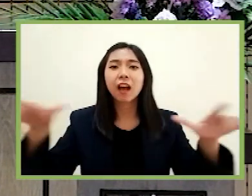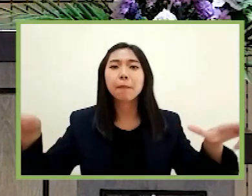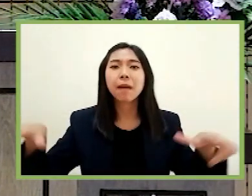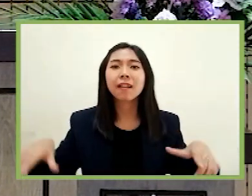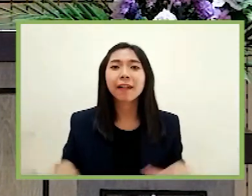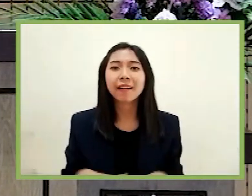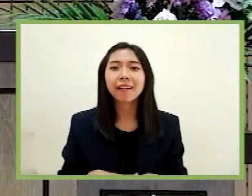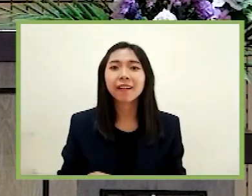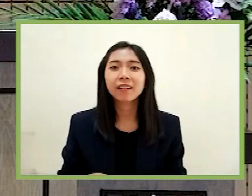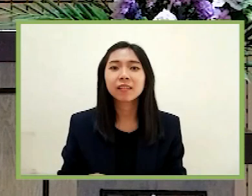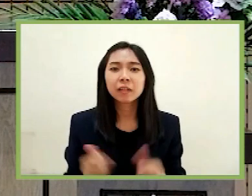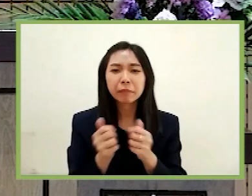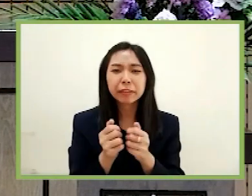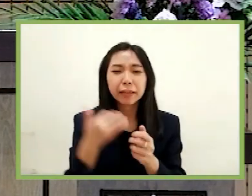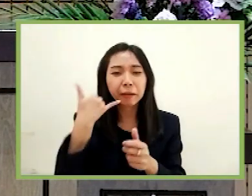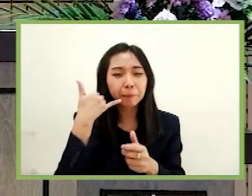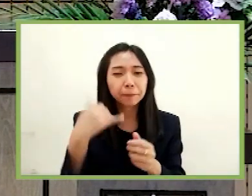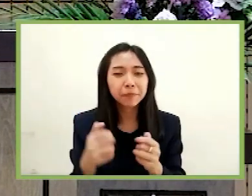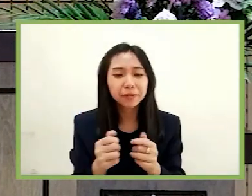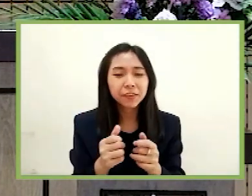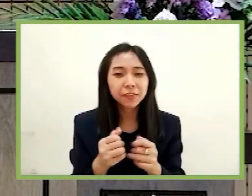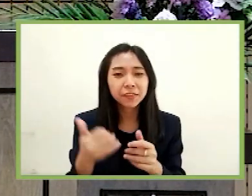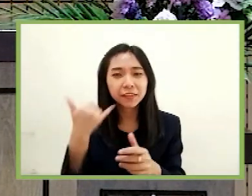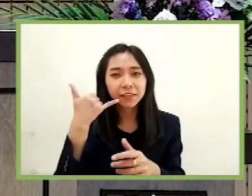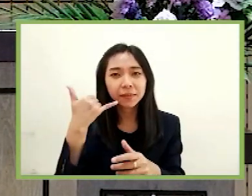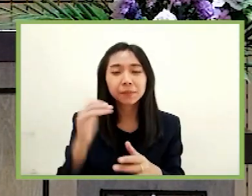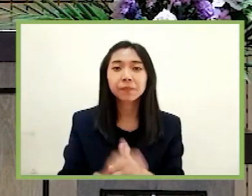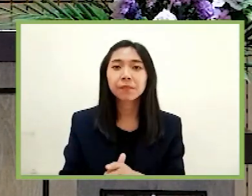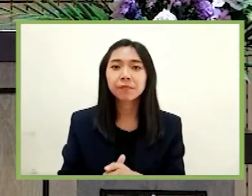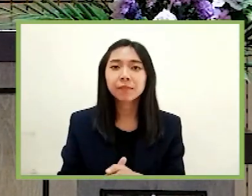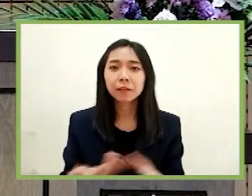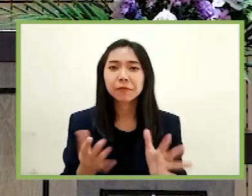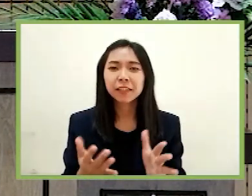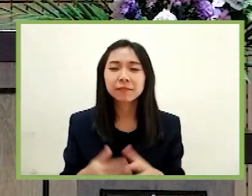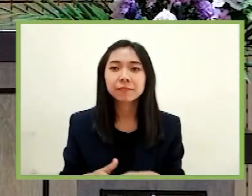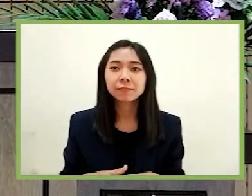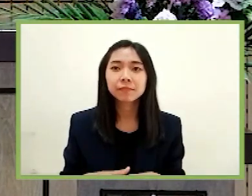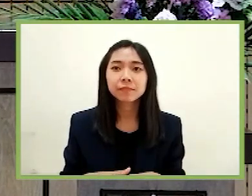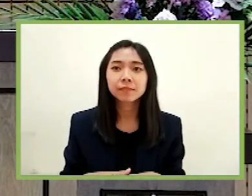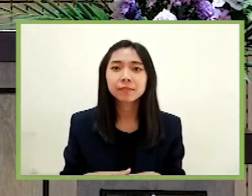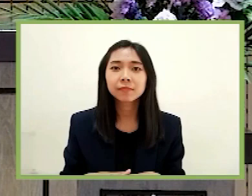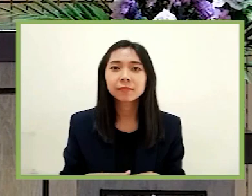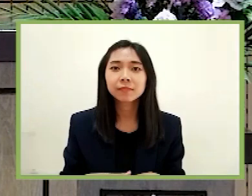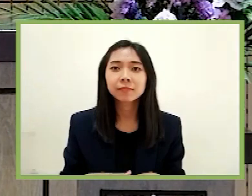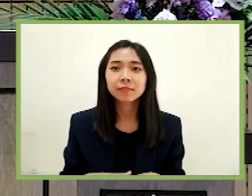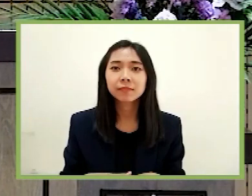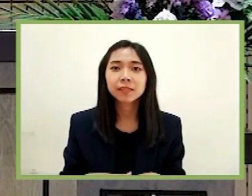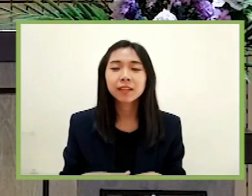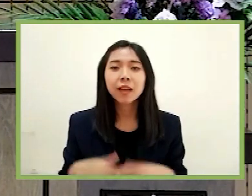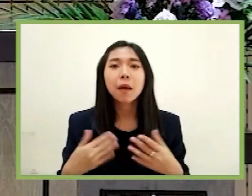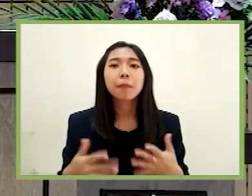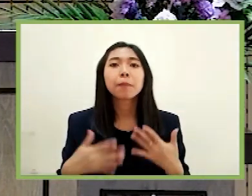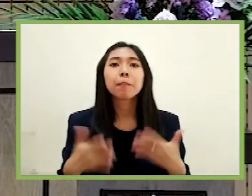game-game Dia sedang melakukan aktivitasnya itu adalah hari libur sehingga dia merasa bahwa